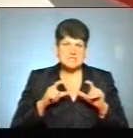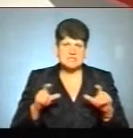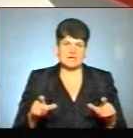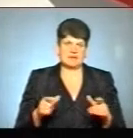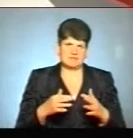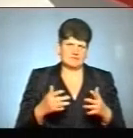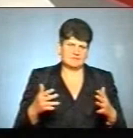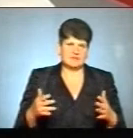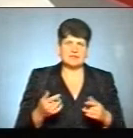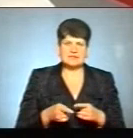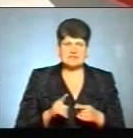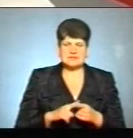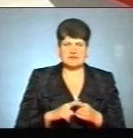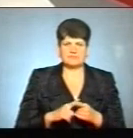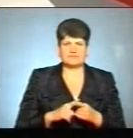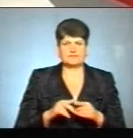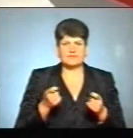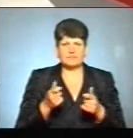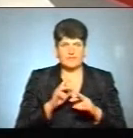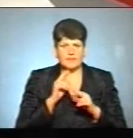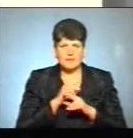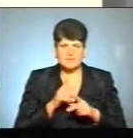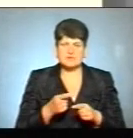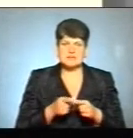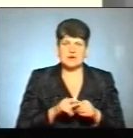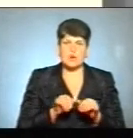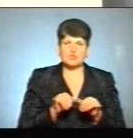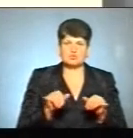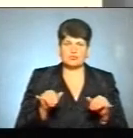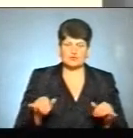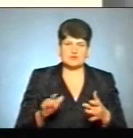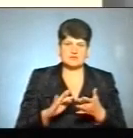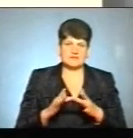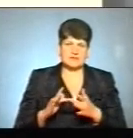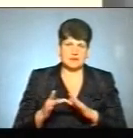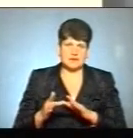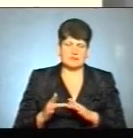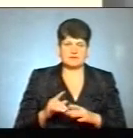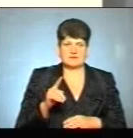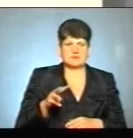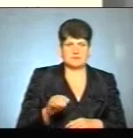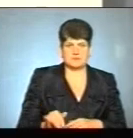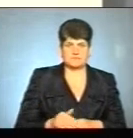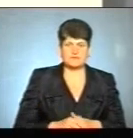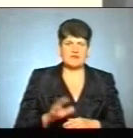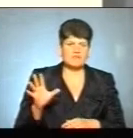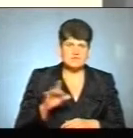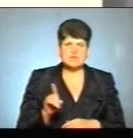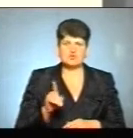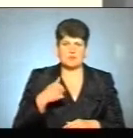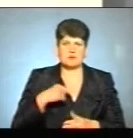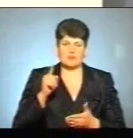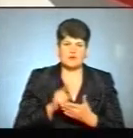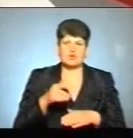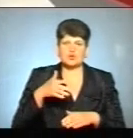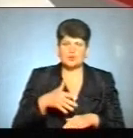іншого, це фейкова інформація, яка розповсюджує на даний момент в інтернеті і в засобах масової інформації. Тобто все, що ми повинні розуміти на